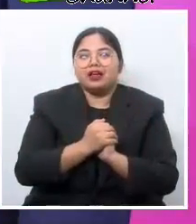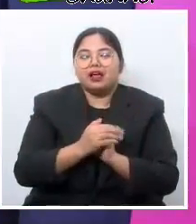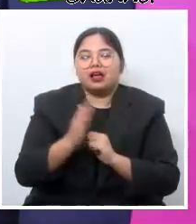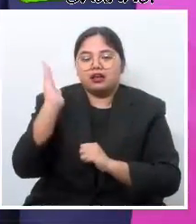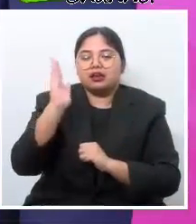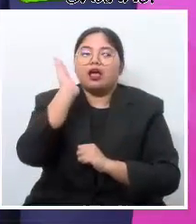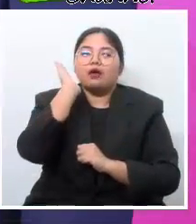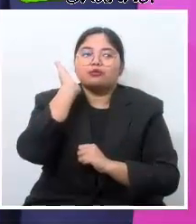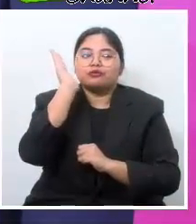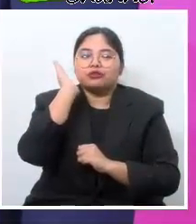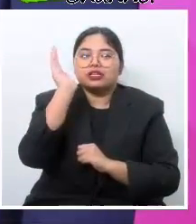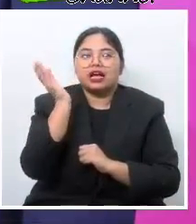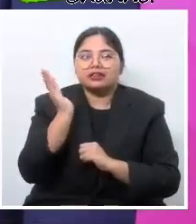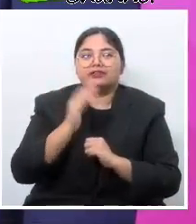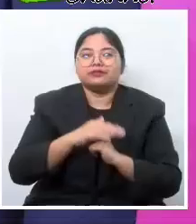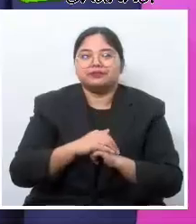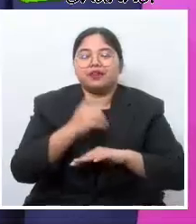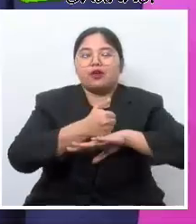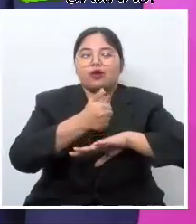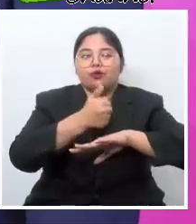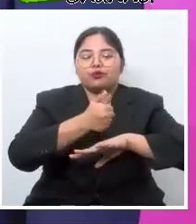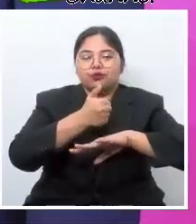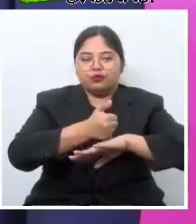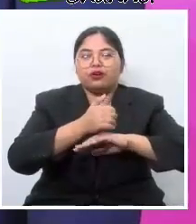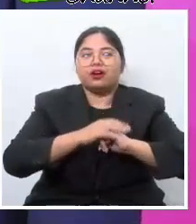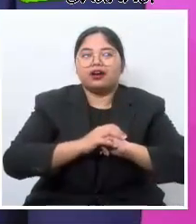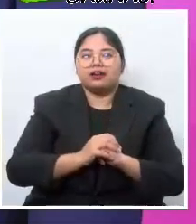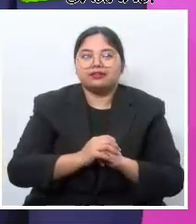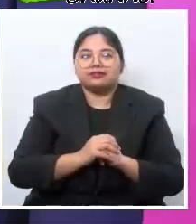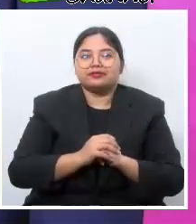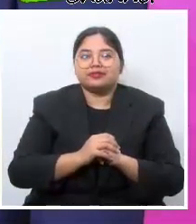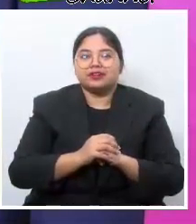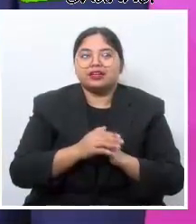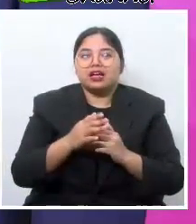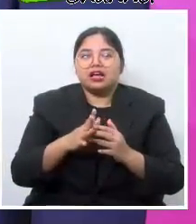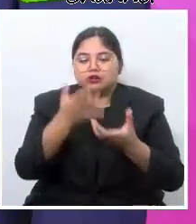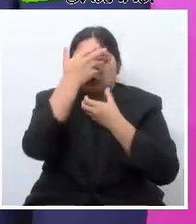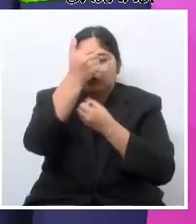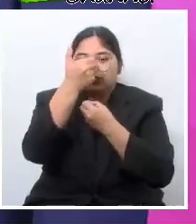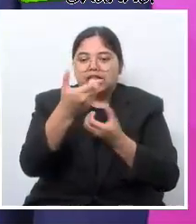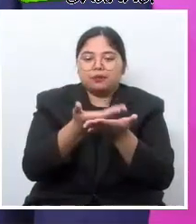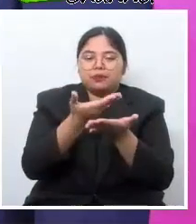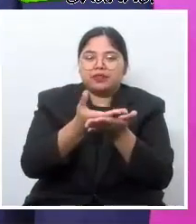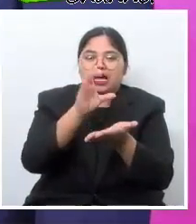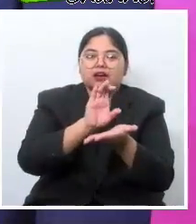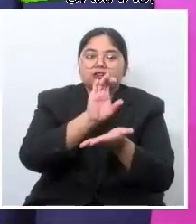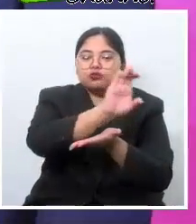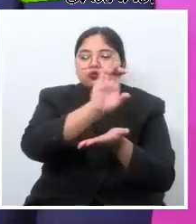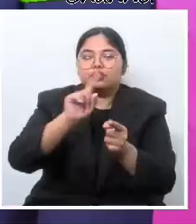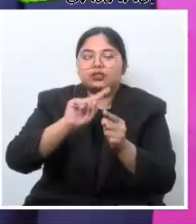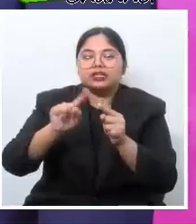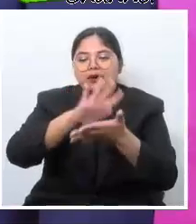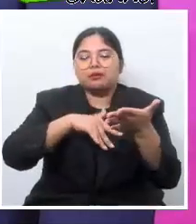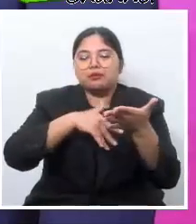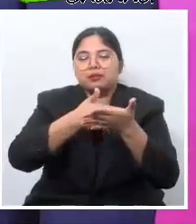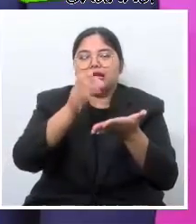รัติกรยิ้มนิรันดร์คณบดีสถาบันวิทยาศิริเมธีผู้มีความสนใจด้านการลงทุนและเป็นผู้วางแผนทางการเงิน